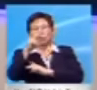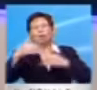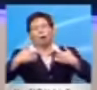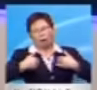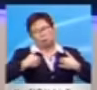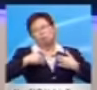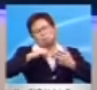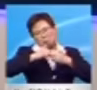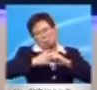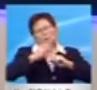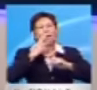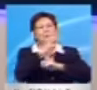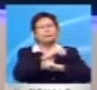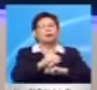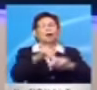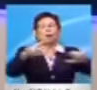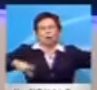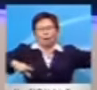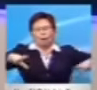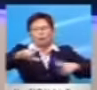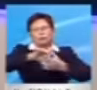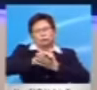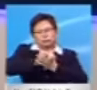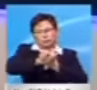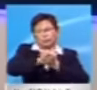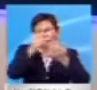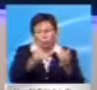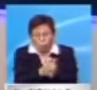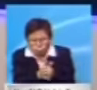Lori syahas kiniat membuat penghantaran